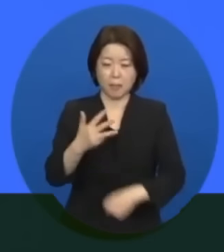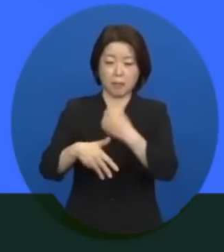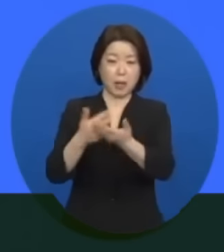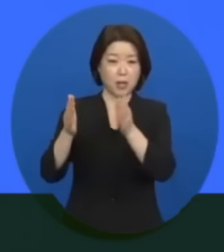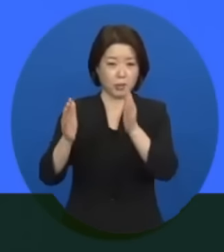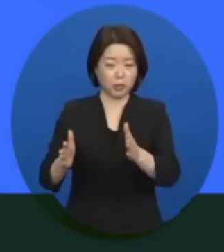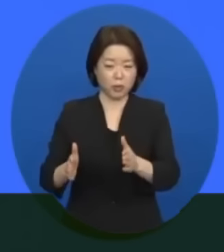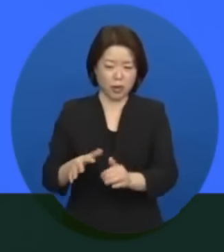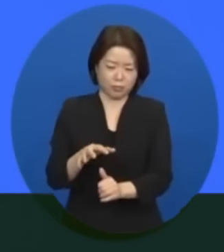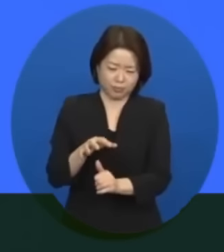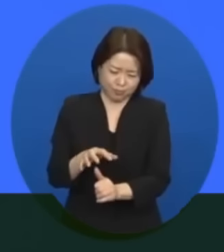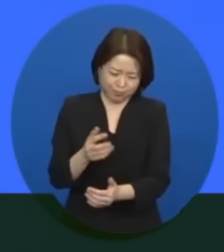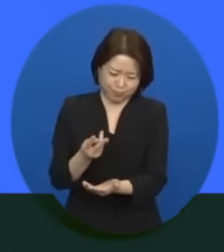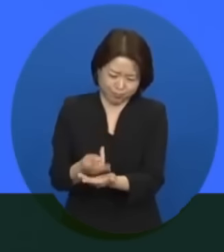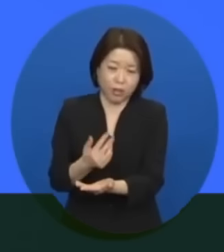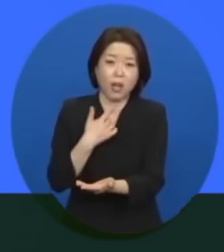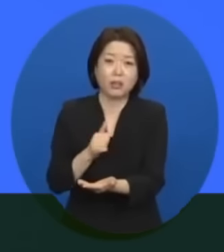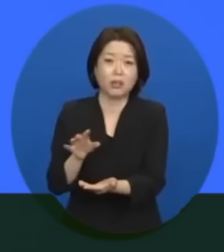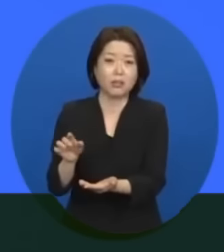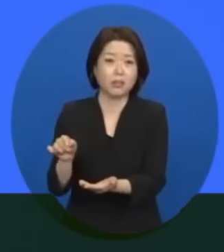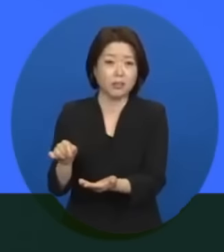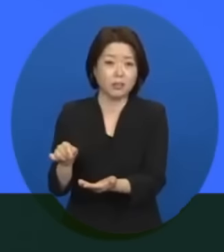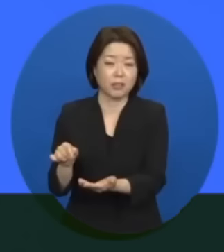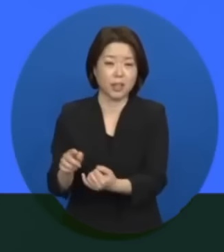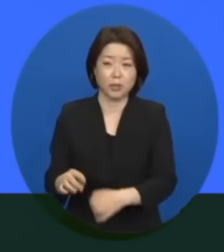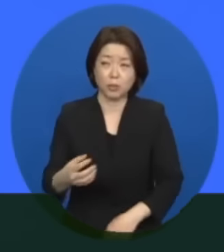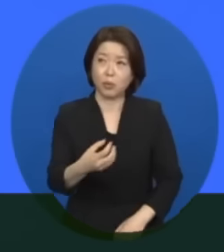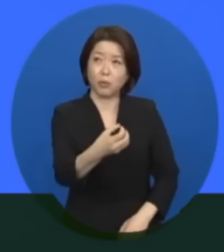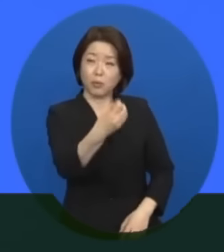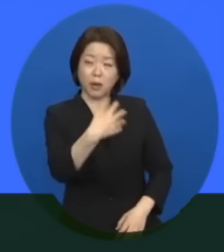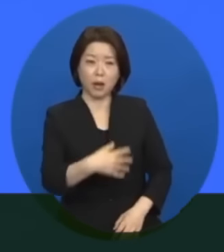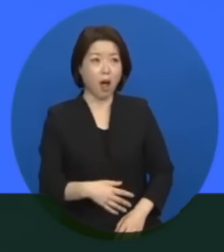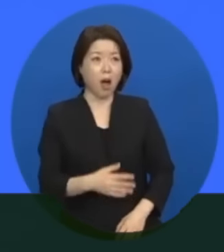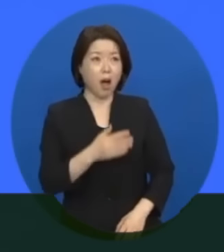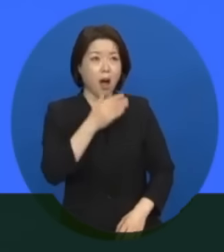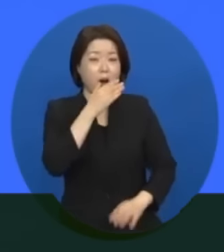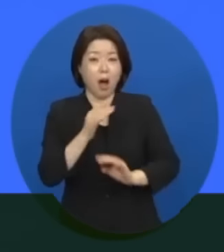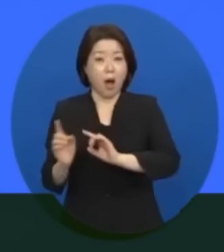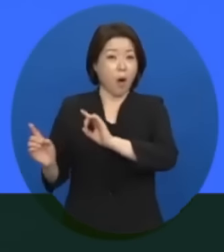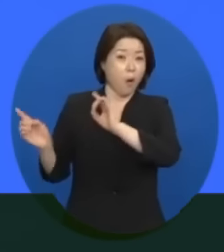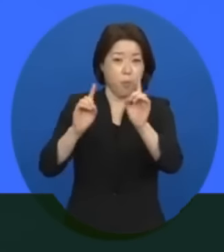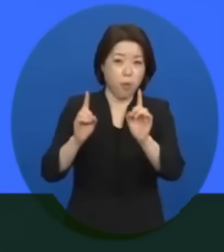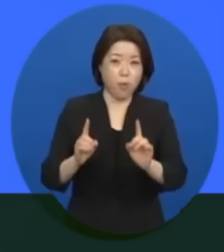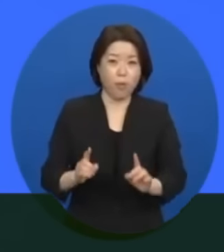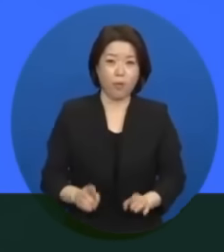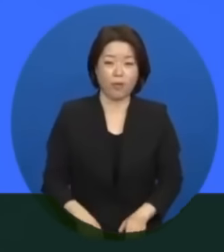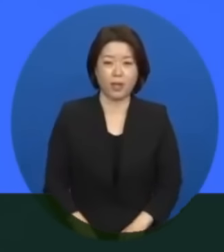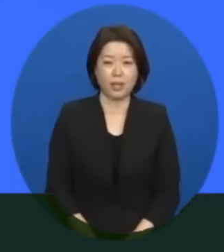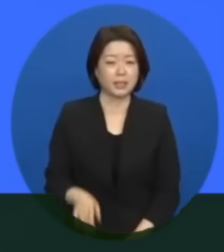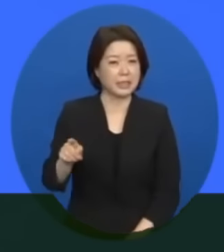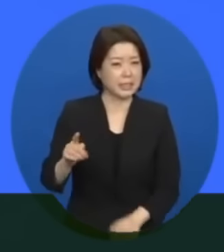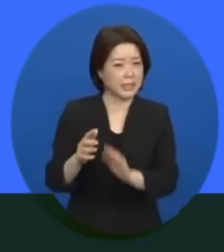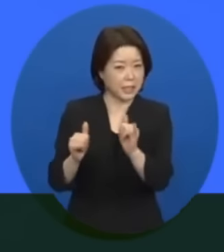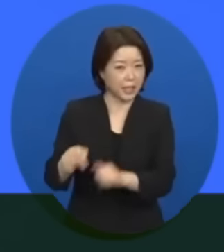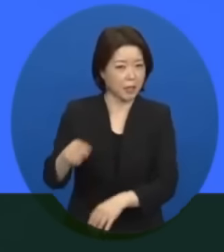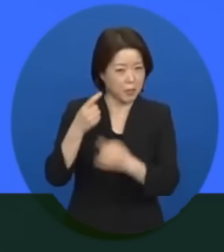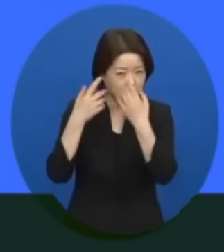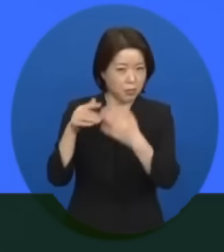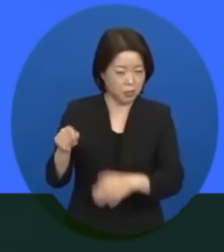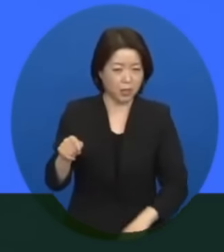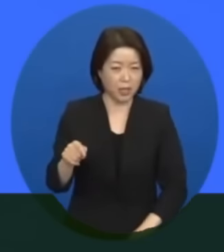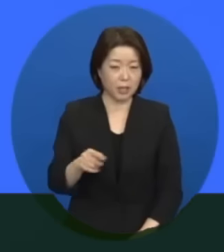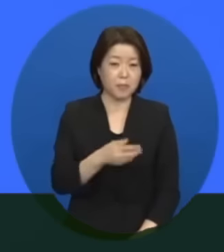억눌려 있었던 사람입니다 그러다가이 말씀을 듣고 회복이 되거든요 근데이 사람이 분명히